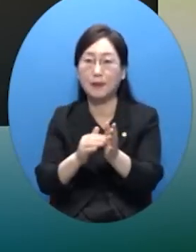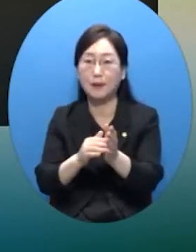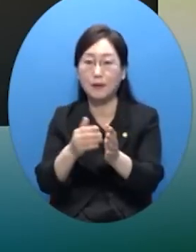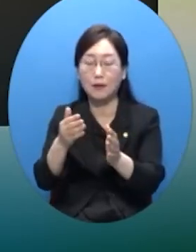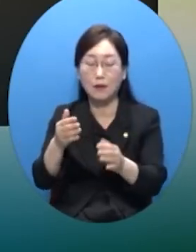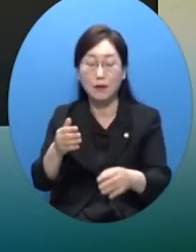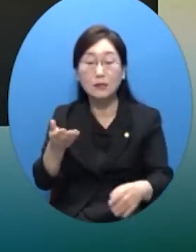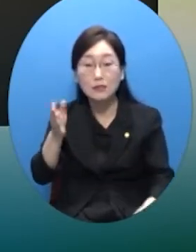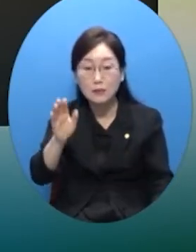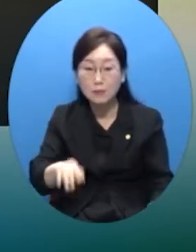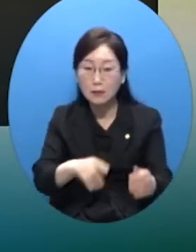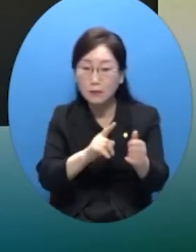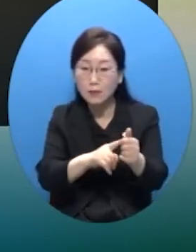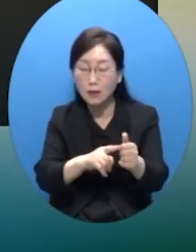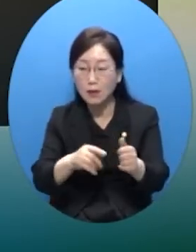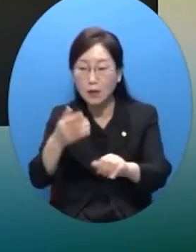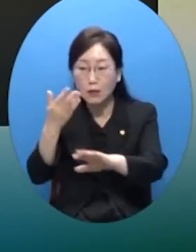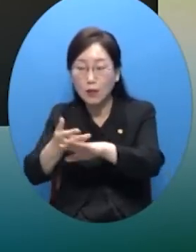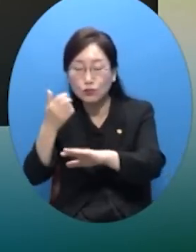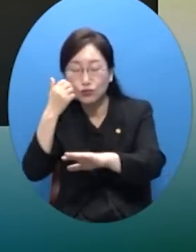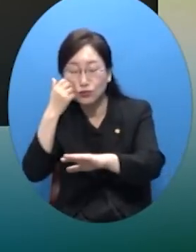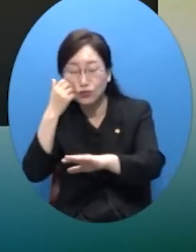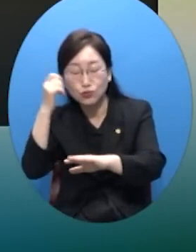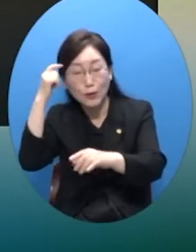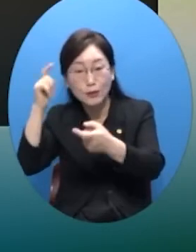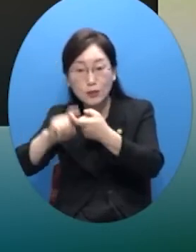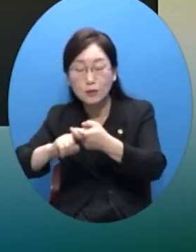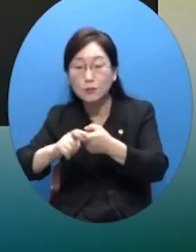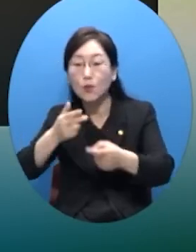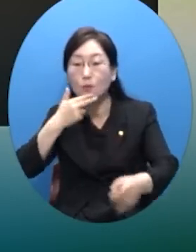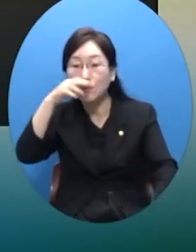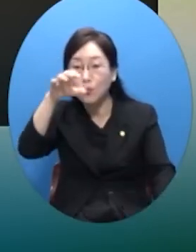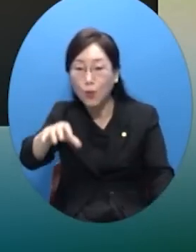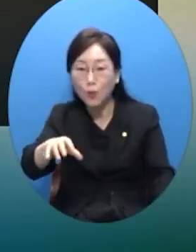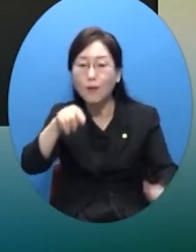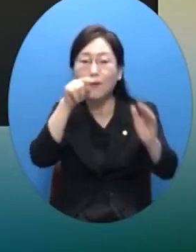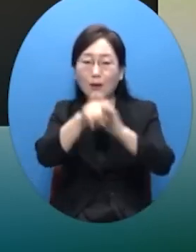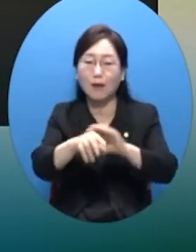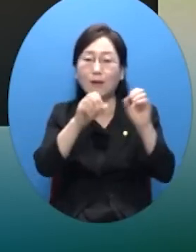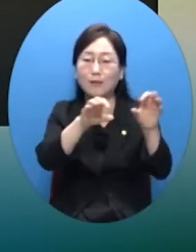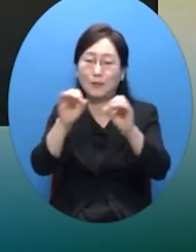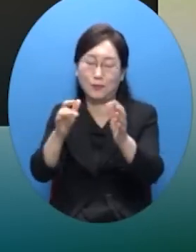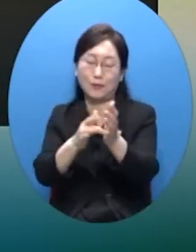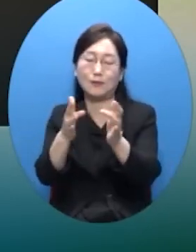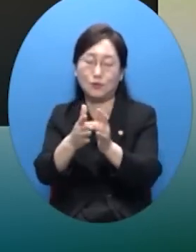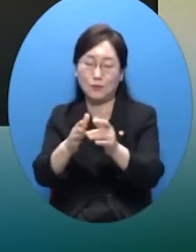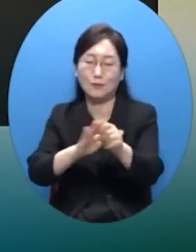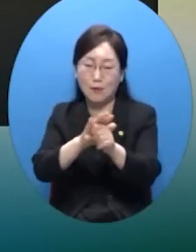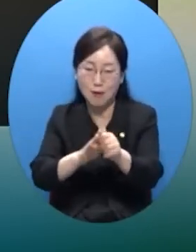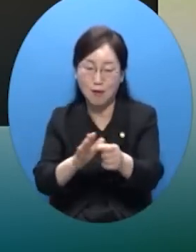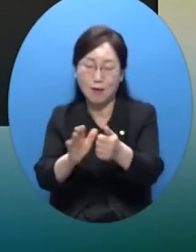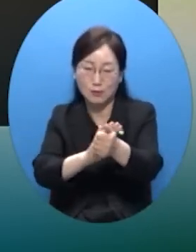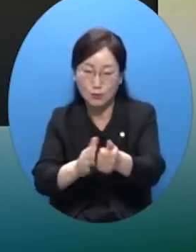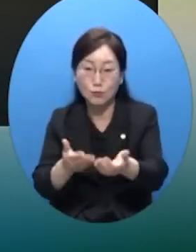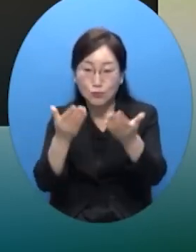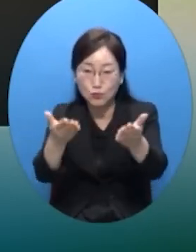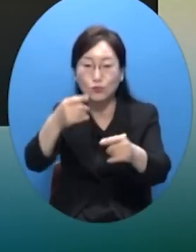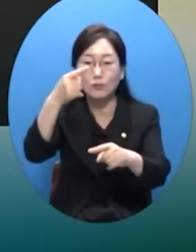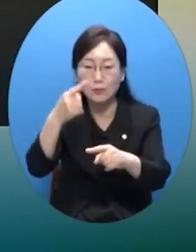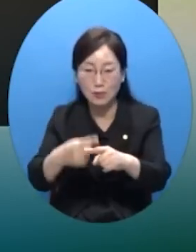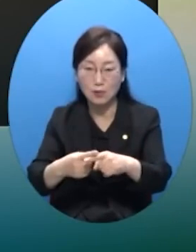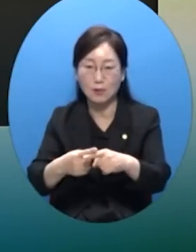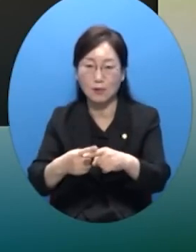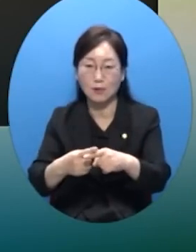관심을 두지 않은 미조도 종족인 저들에게 가서 예수님을 전하고 예수님의 사랑과 그들을 섬기다가